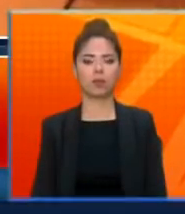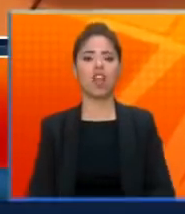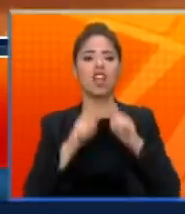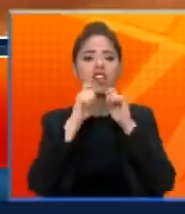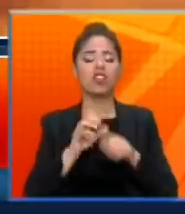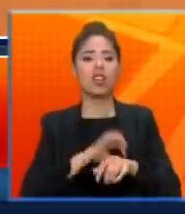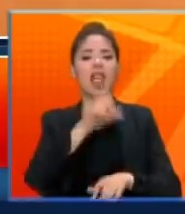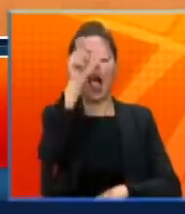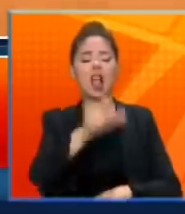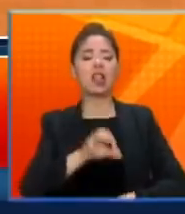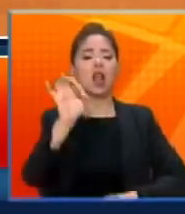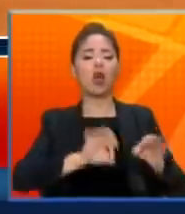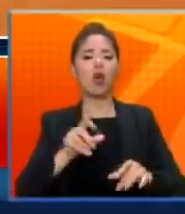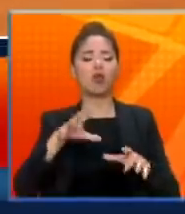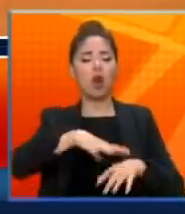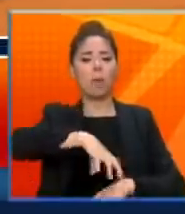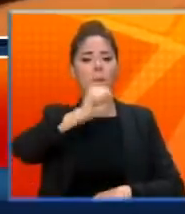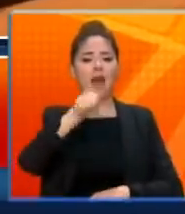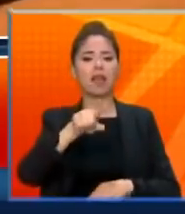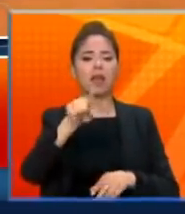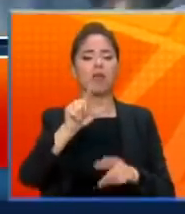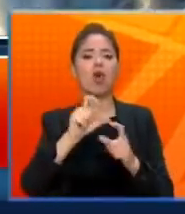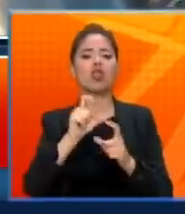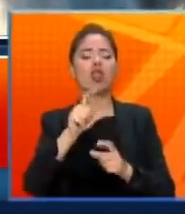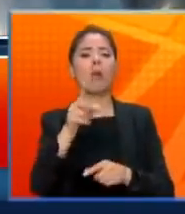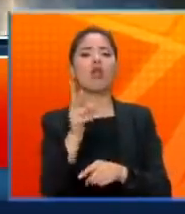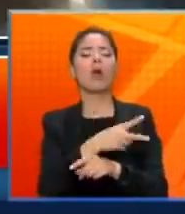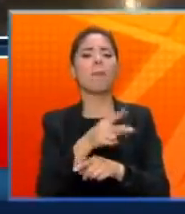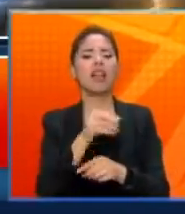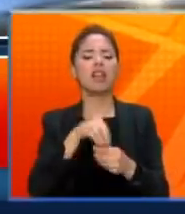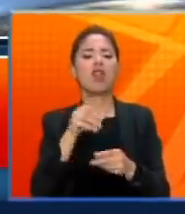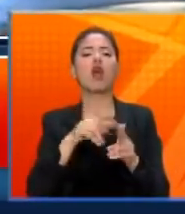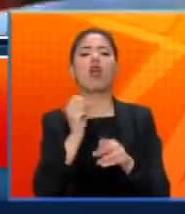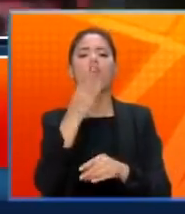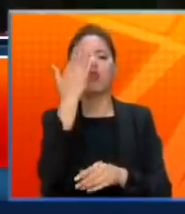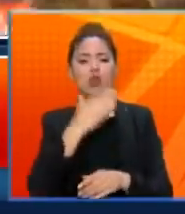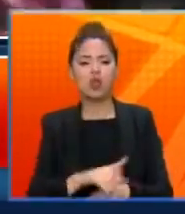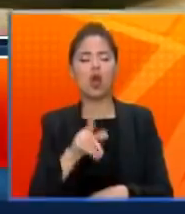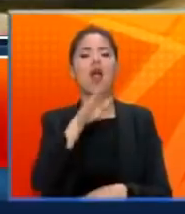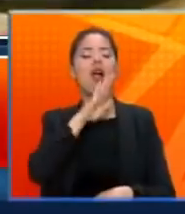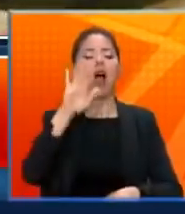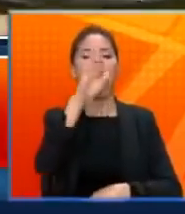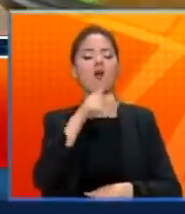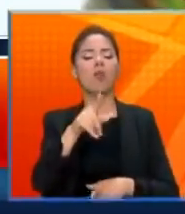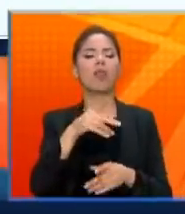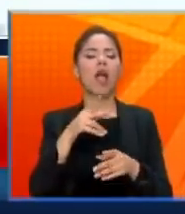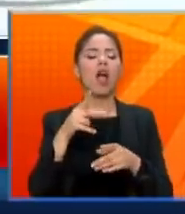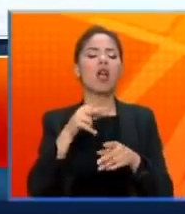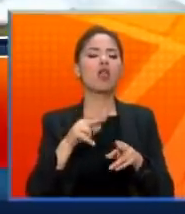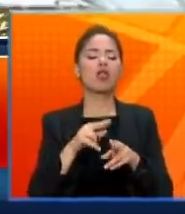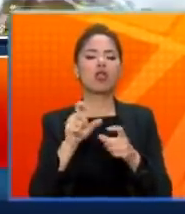Çin Hastalık Kontrol Merkezi somonda virüs görülmesi olası değil açıklamasını yapsa da Avrupa'dan somon ithalatına ara verildi.